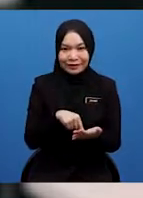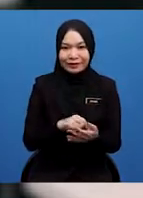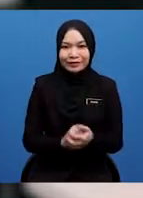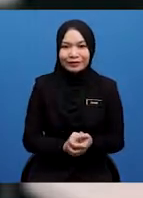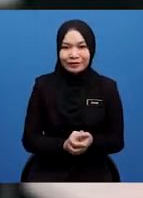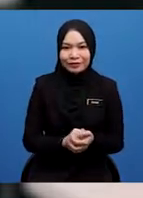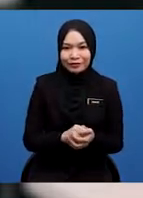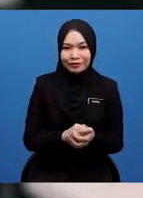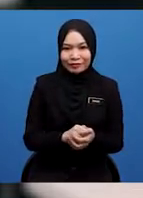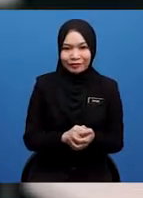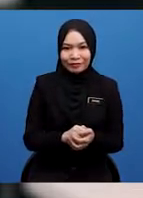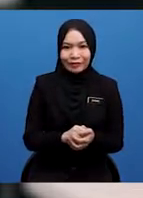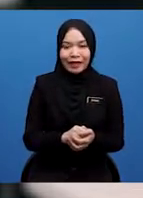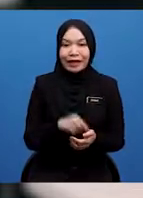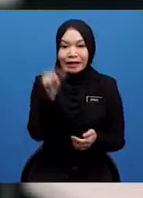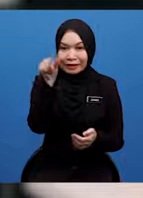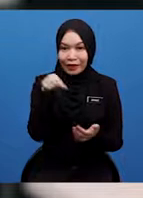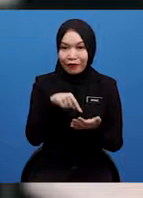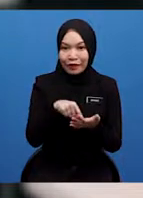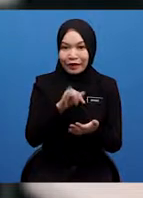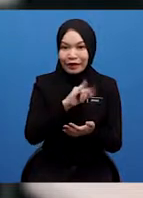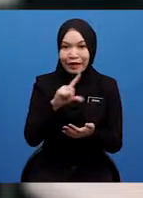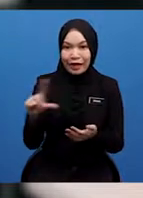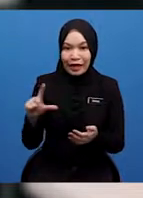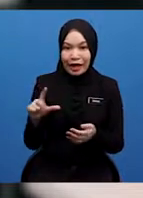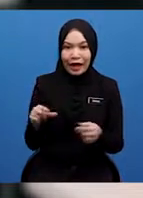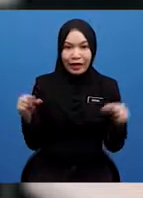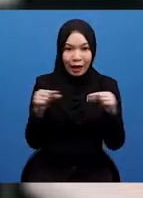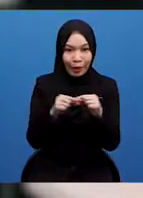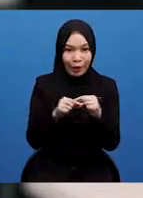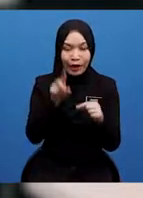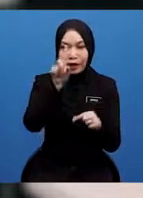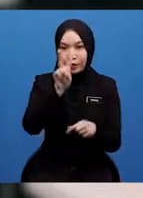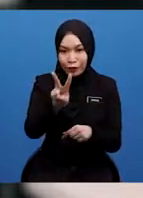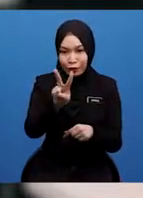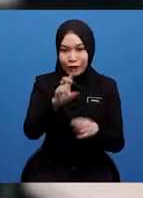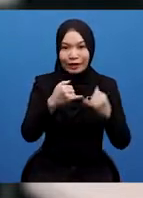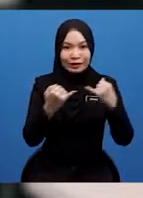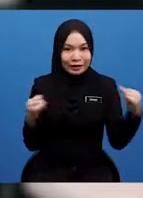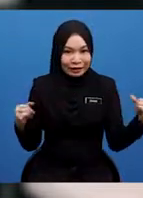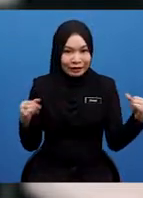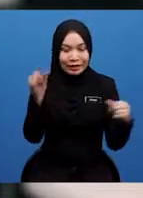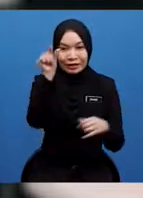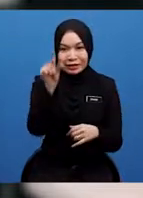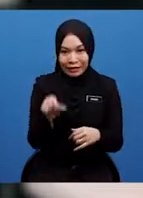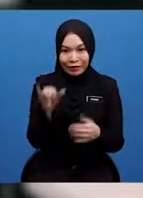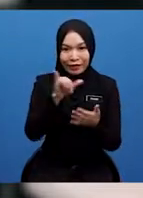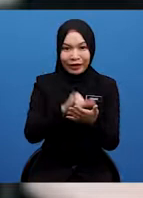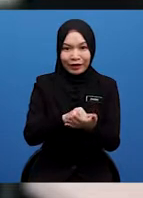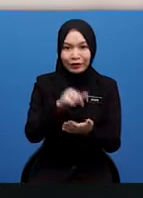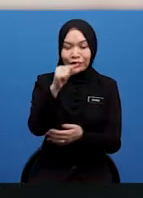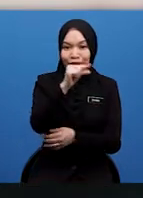graf dua skala ini merupakan gabungan dua jenis graf iaitu graf bar dan graf